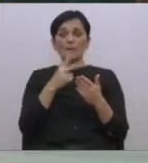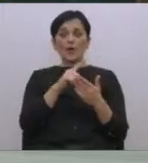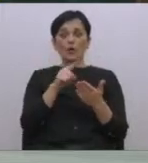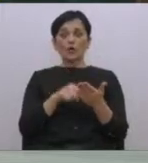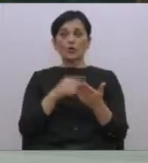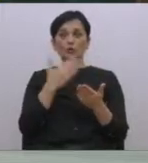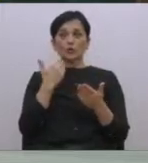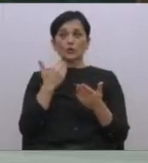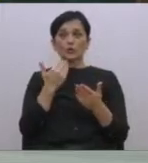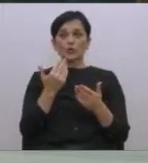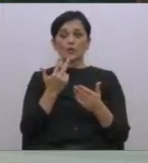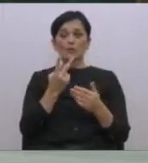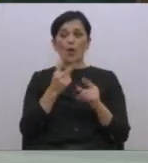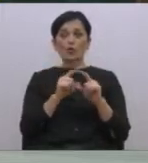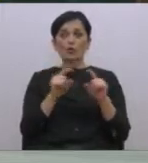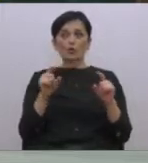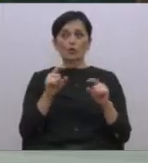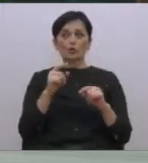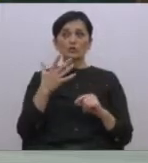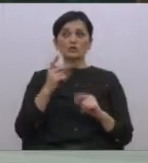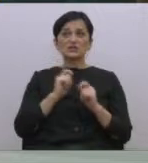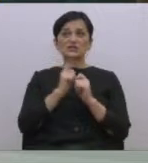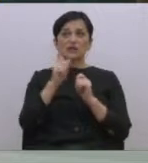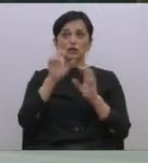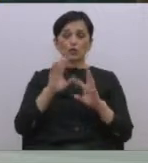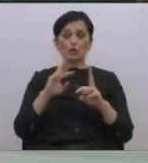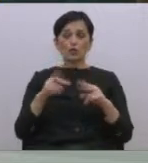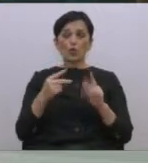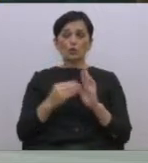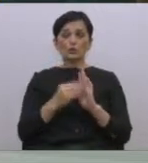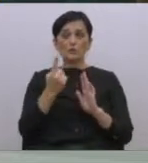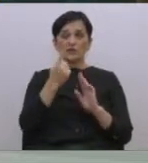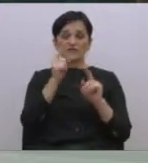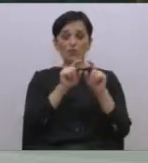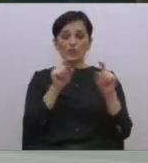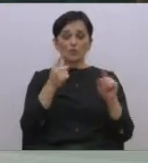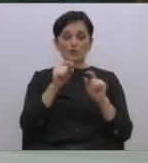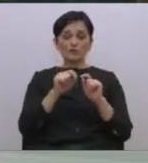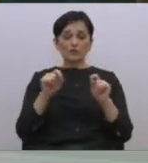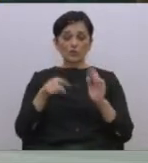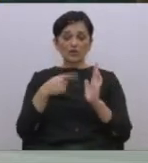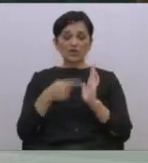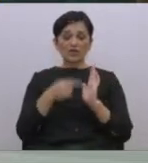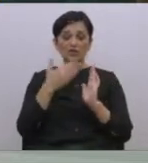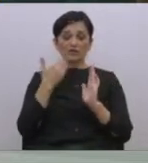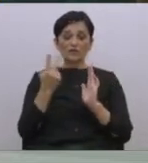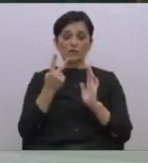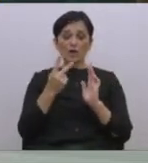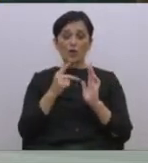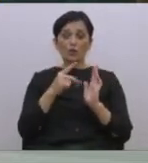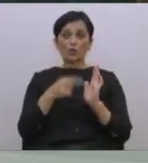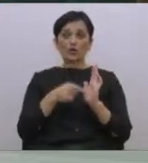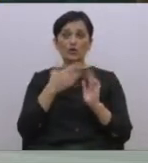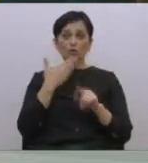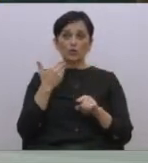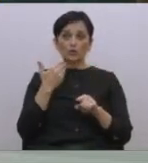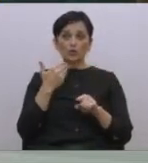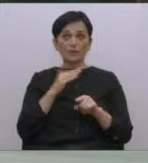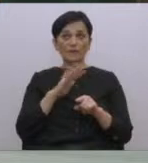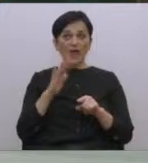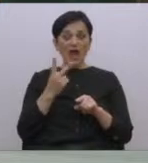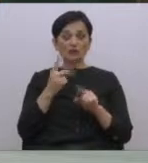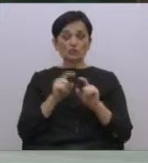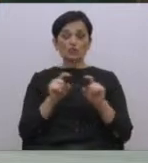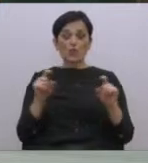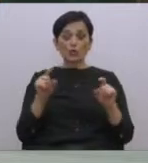კითხვები, მეორე მუხთან არ არის კითხვები. შემდეგი საგადასახადო კოდექსში ცვლილება. პირველ მუხლის პირველ პუნქტთან არ არის კითხვები, მეორესთან არ არის, არც მეორე